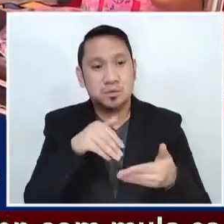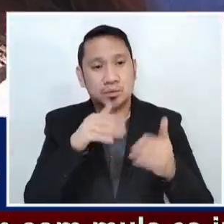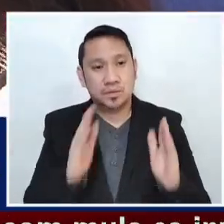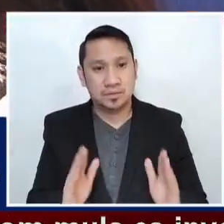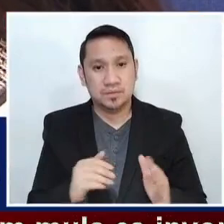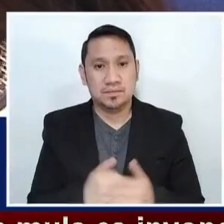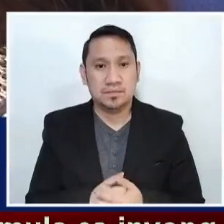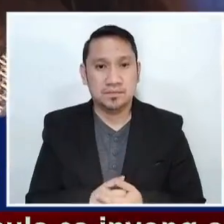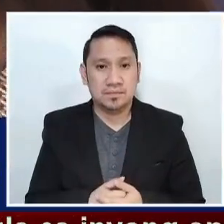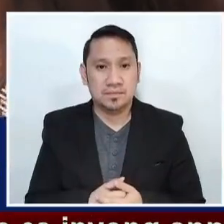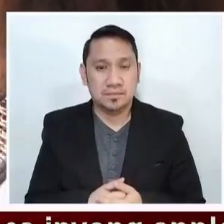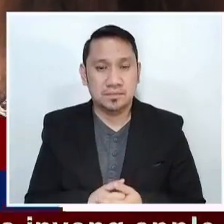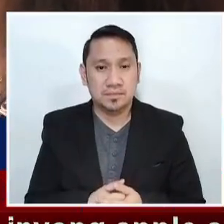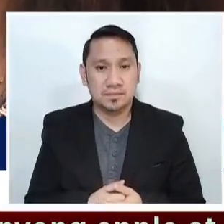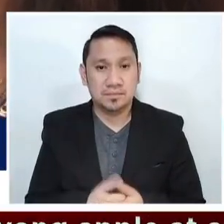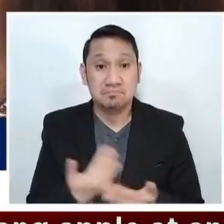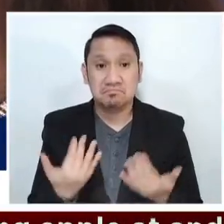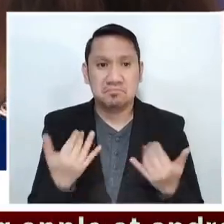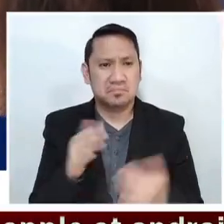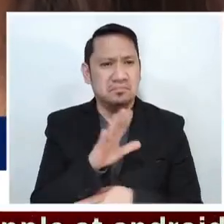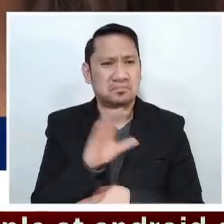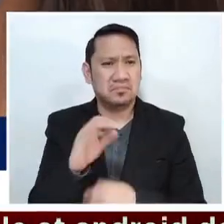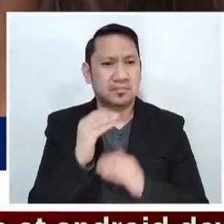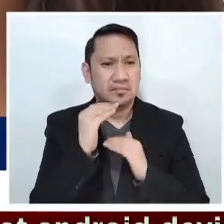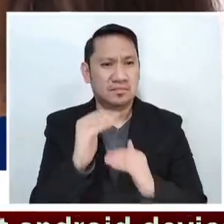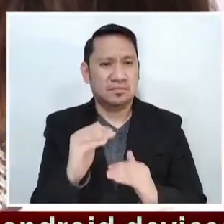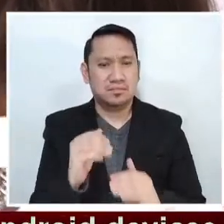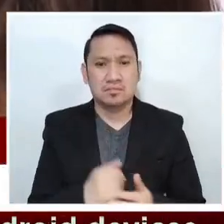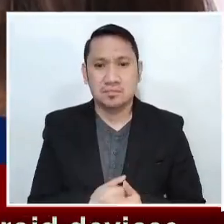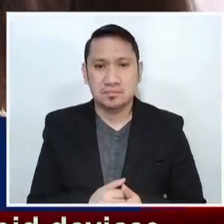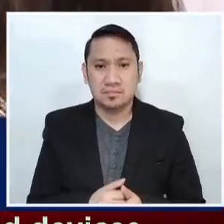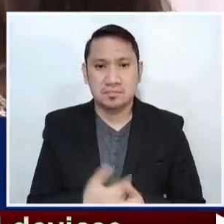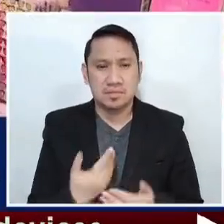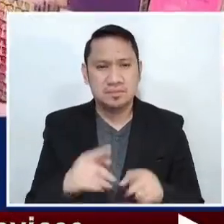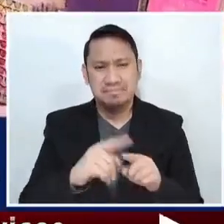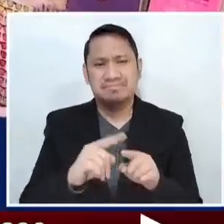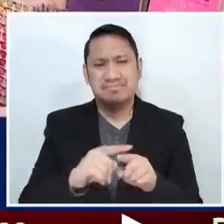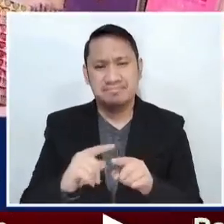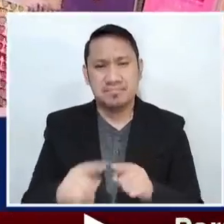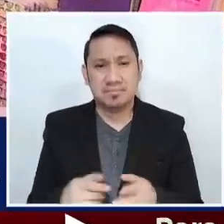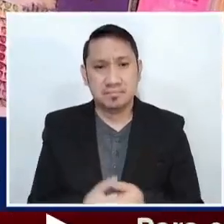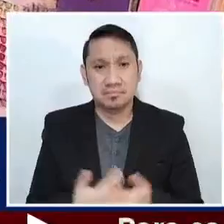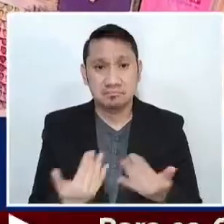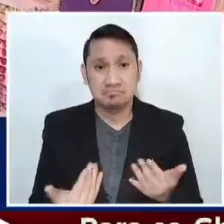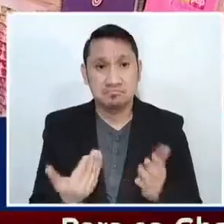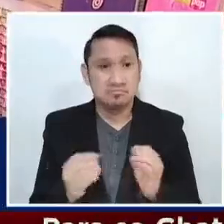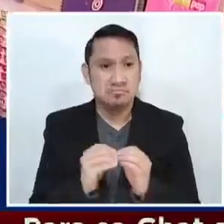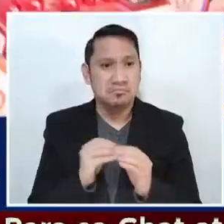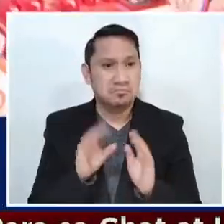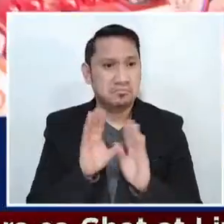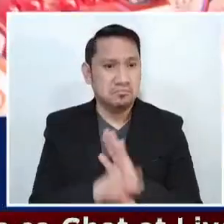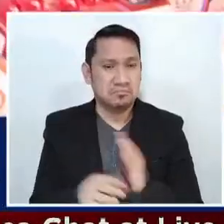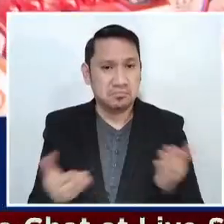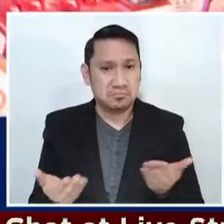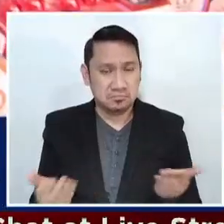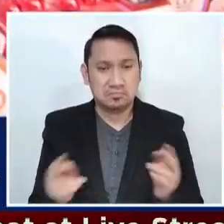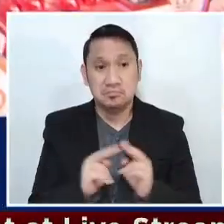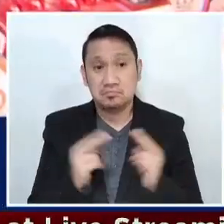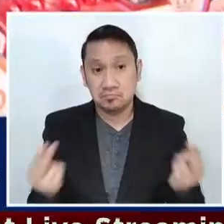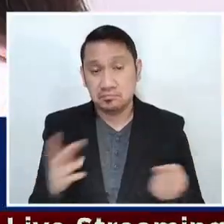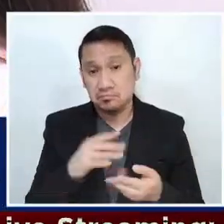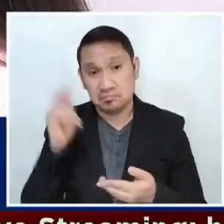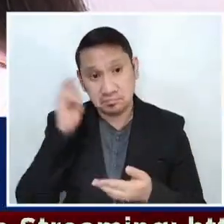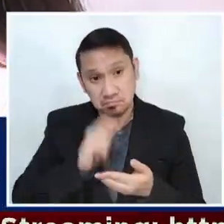anak. So ngayon po, 500 muna. Para ano ba, dahan-dahan na lang. O, mas mura dito. Mga notebook lang po at saka